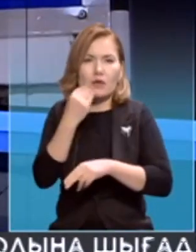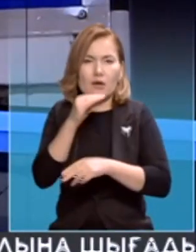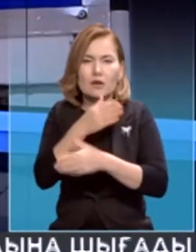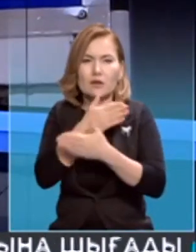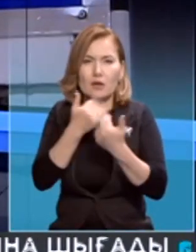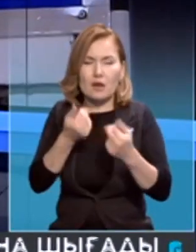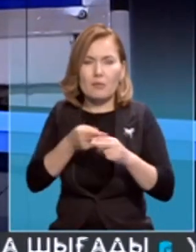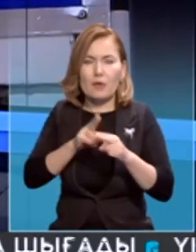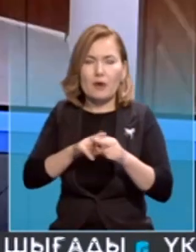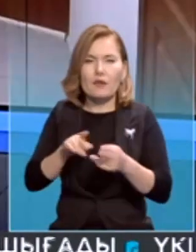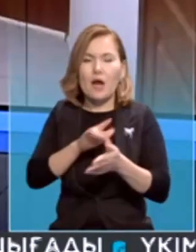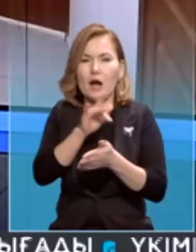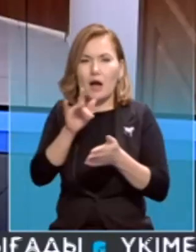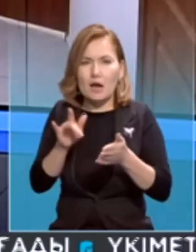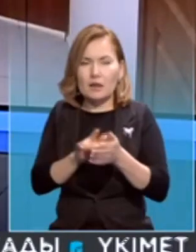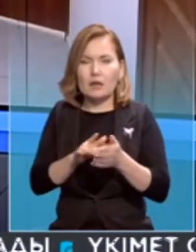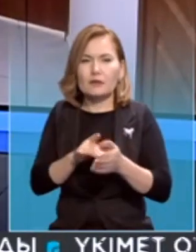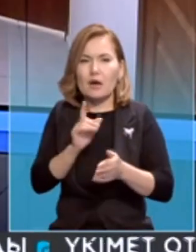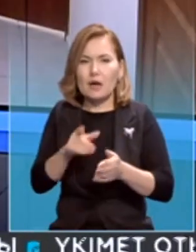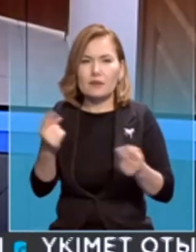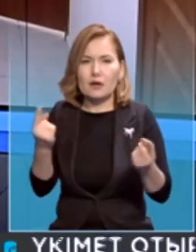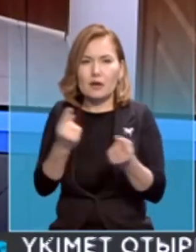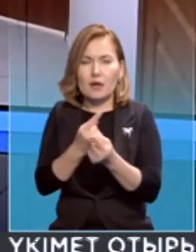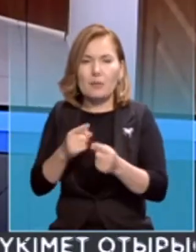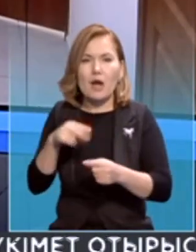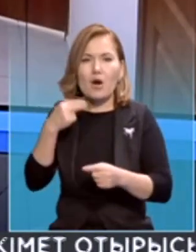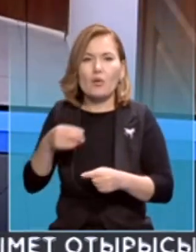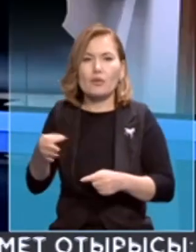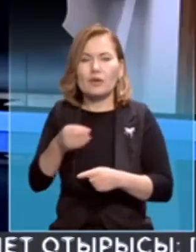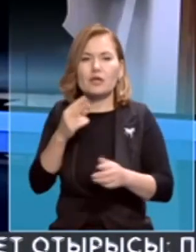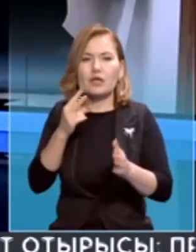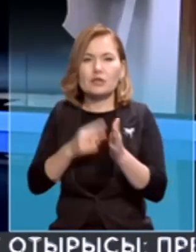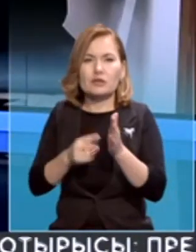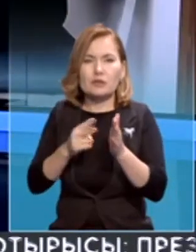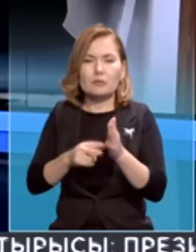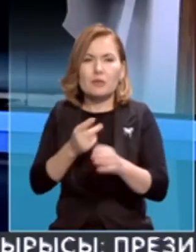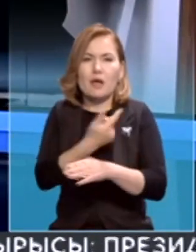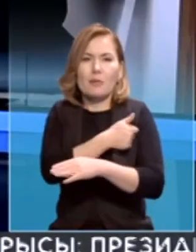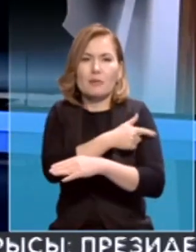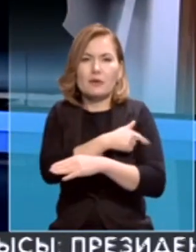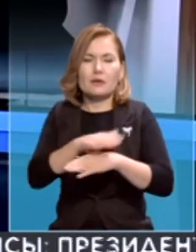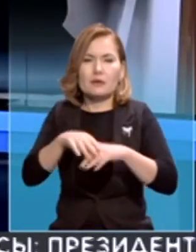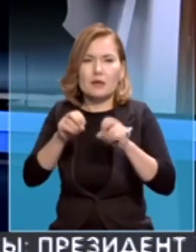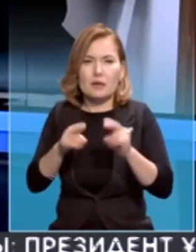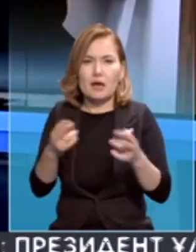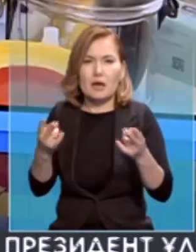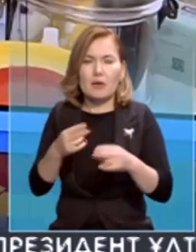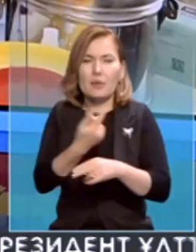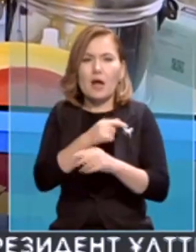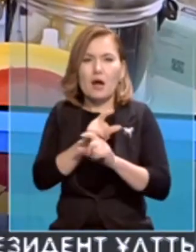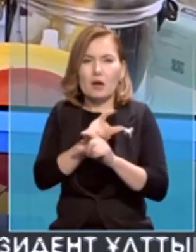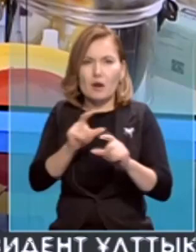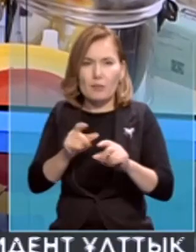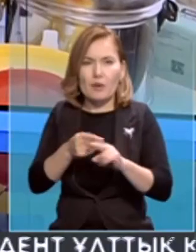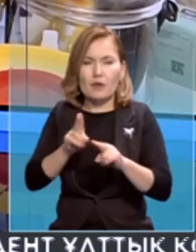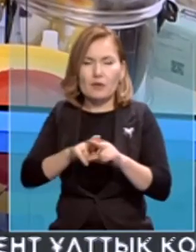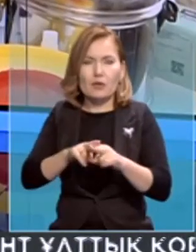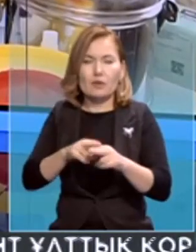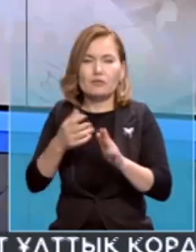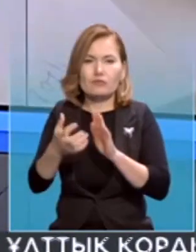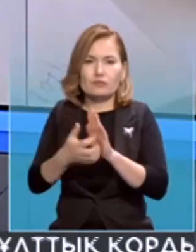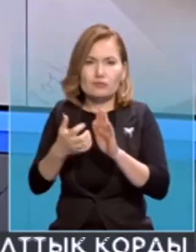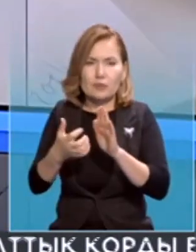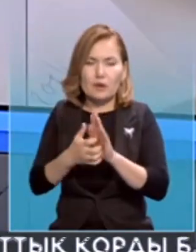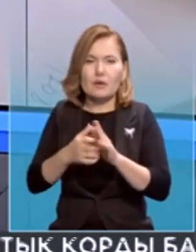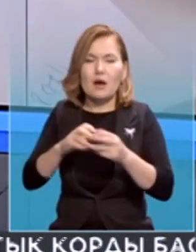баспайтындықтан қалаға баруға мәжбүр. Бір ғана Ақтөбе облысына 70-ке жуық медицина маманы қажет. Аурухана, емханалар әлі күнге дейін жеткілікті